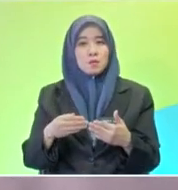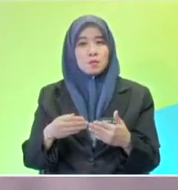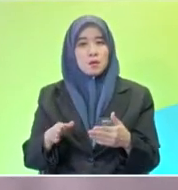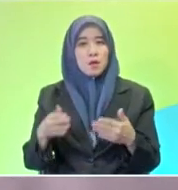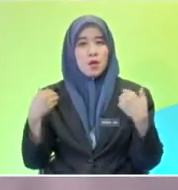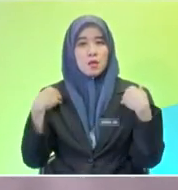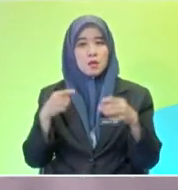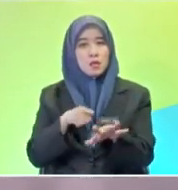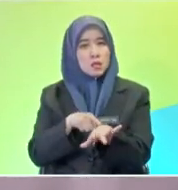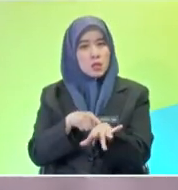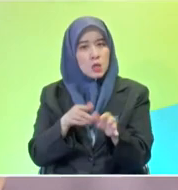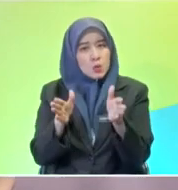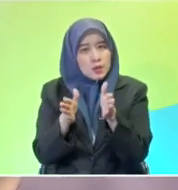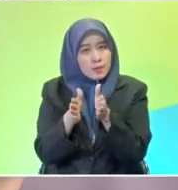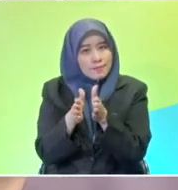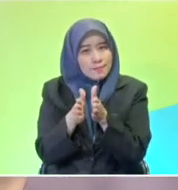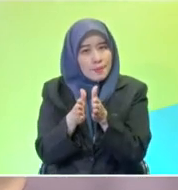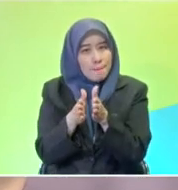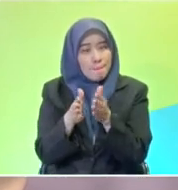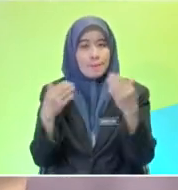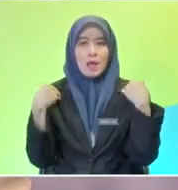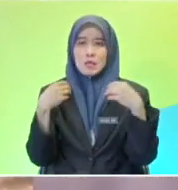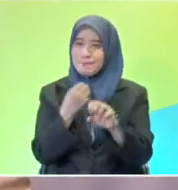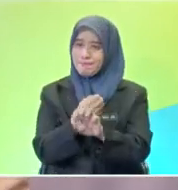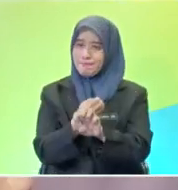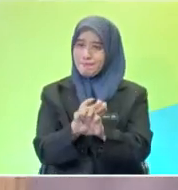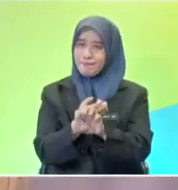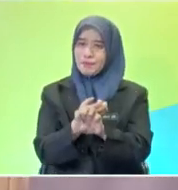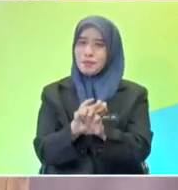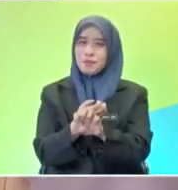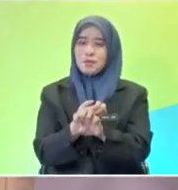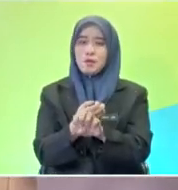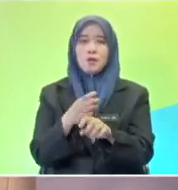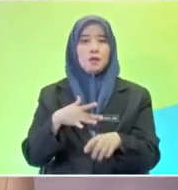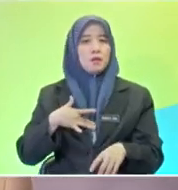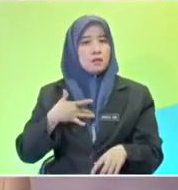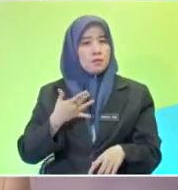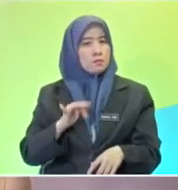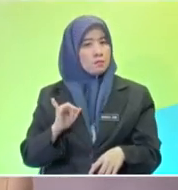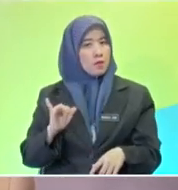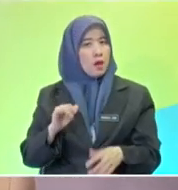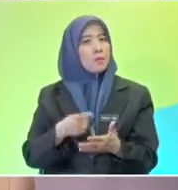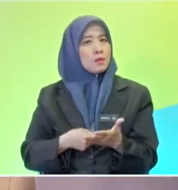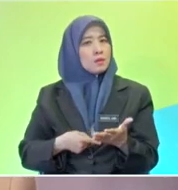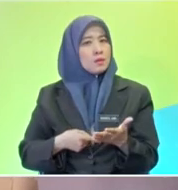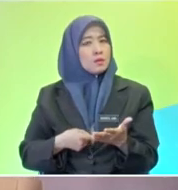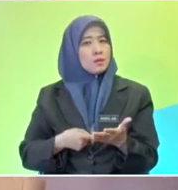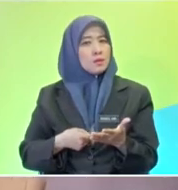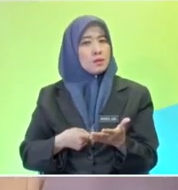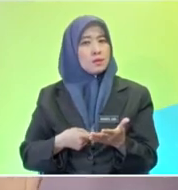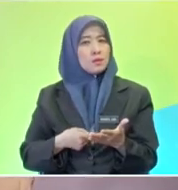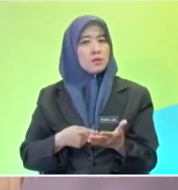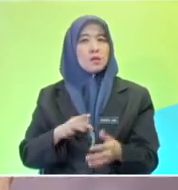kecil-kecil. Oh, ada daun kecil. Ada okay. Batu. Okey. Rasanya. Anda pasti apakah jenis tanah ini?